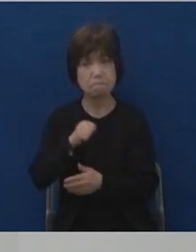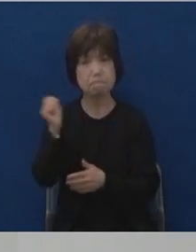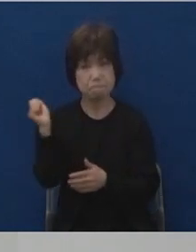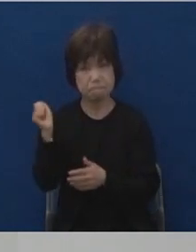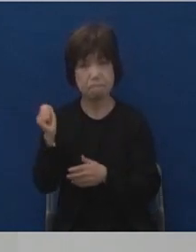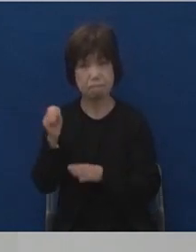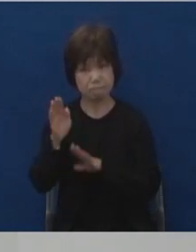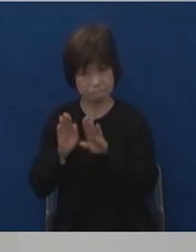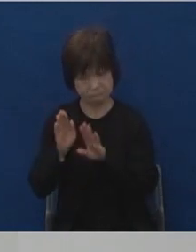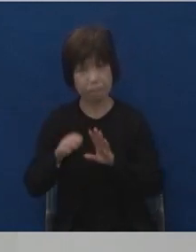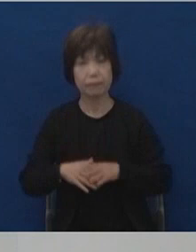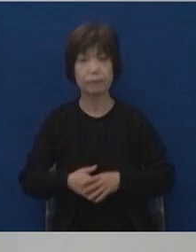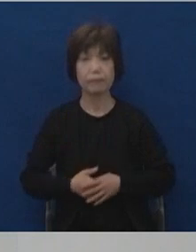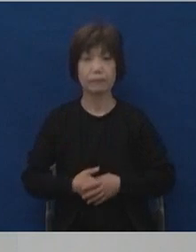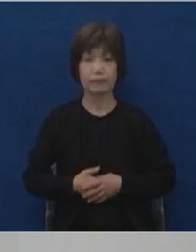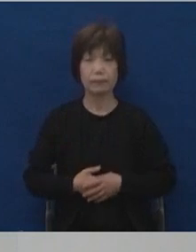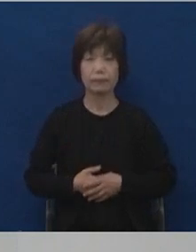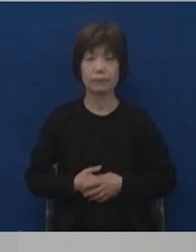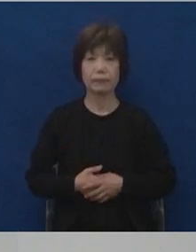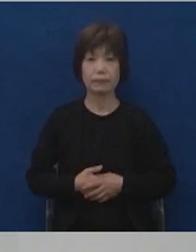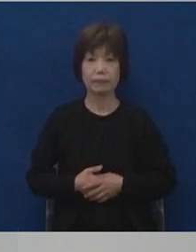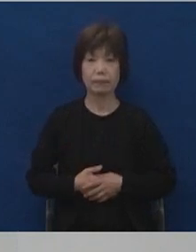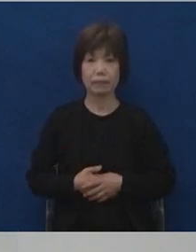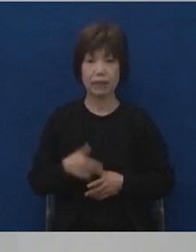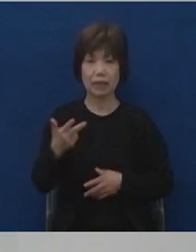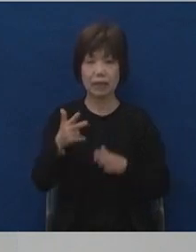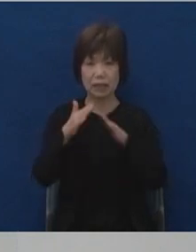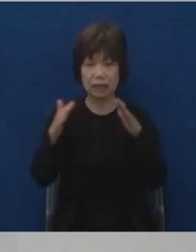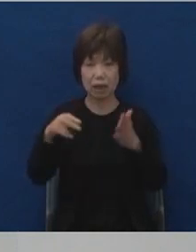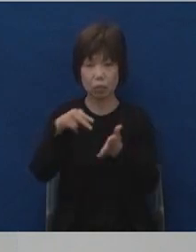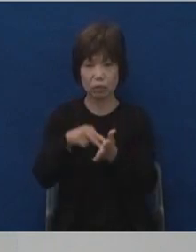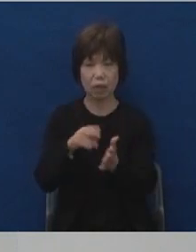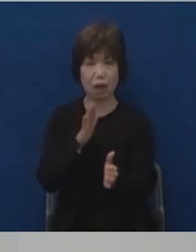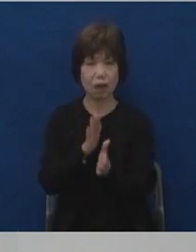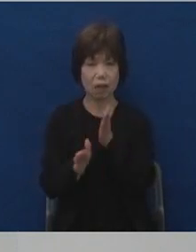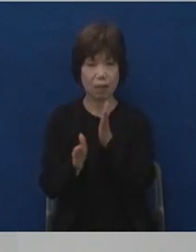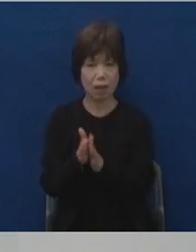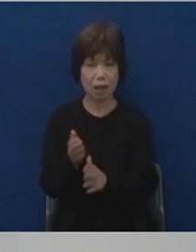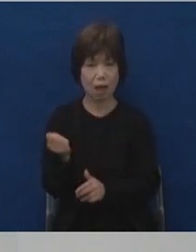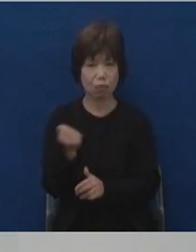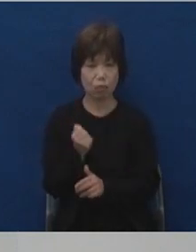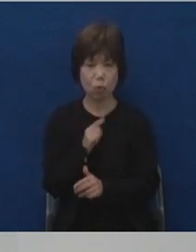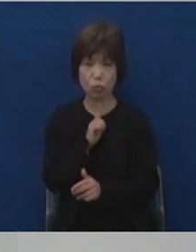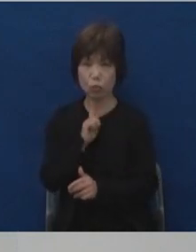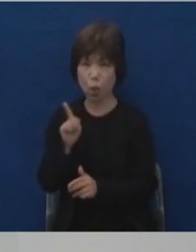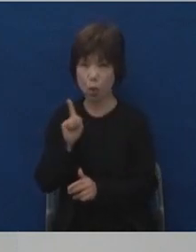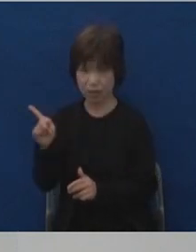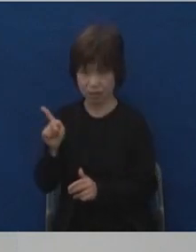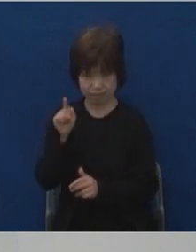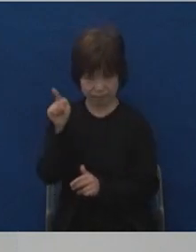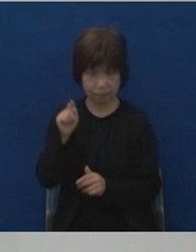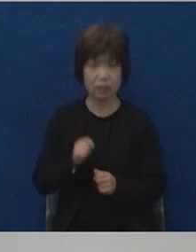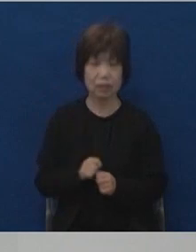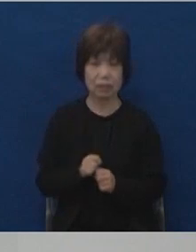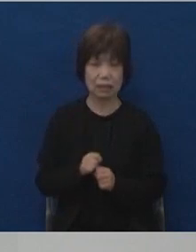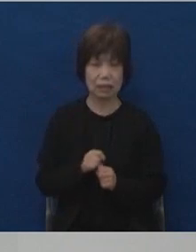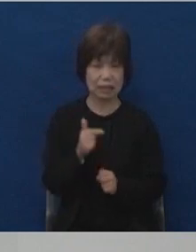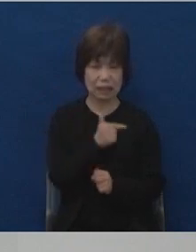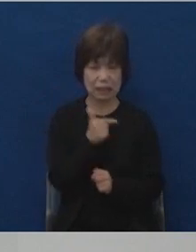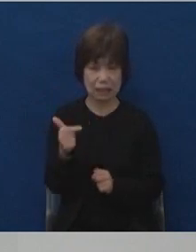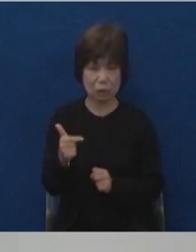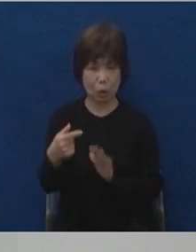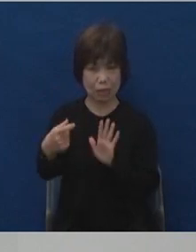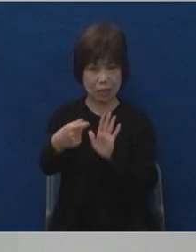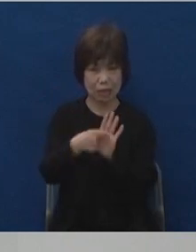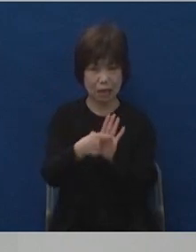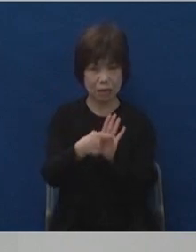ありません。京都市会として改めて強く抗議するとともに、甚大な被害に見舞われた